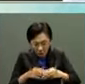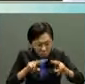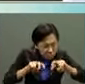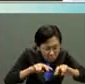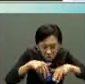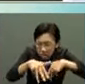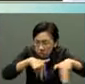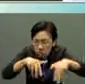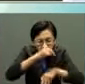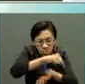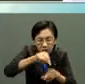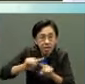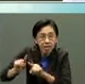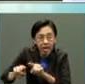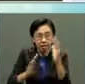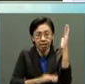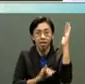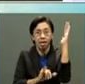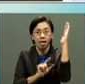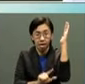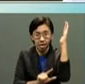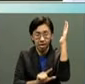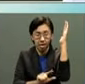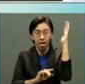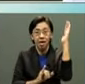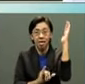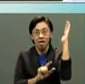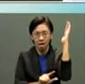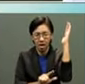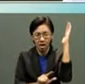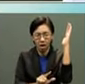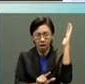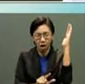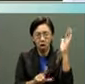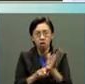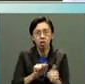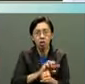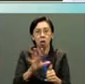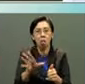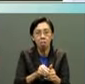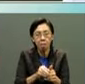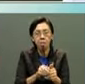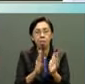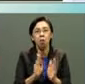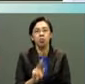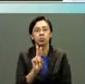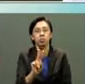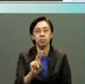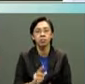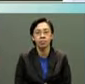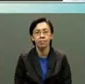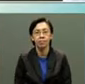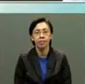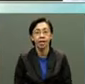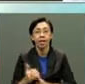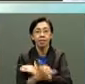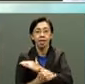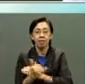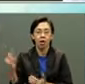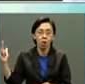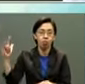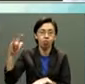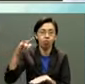ในชุมชนที่จังหวัดยะลานะครับพบ2รายนะครับแล้วก็ผู้ป่วยที่เดินทางมาจากต่างประเ